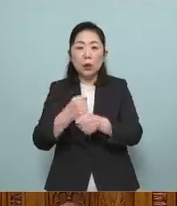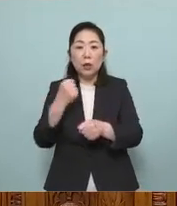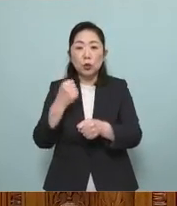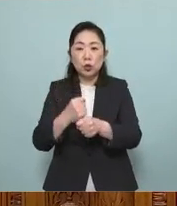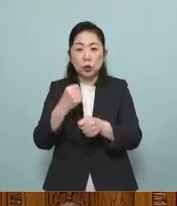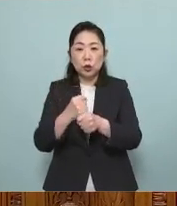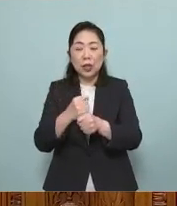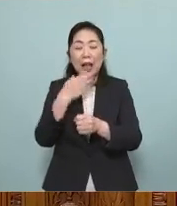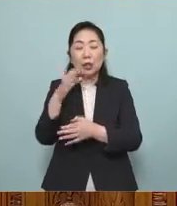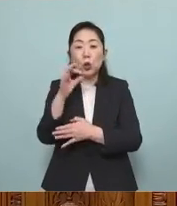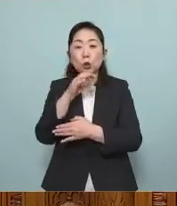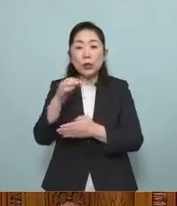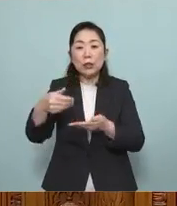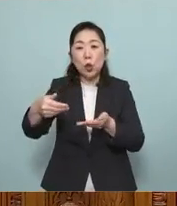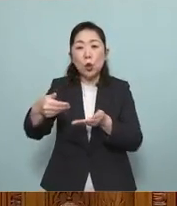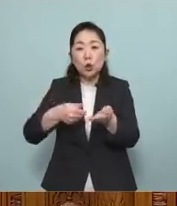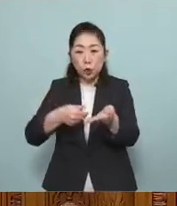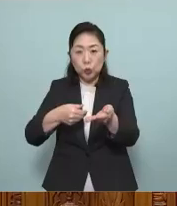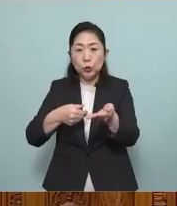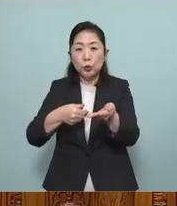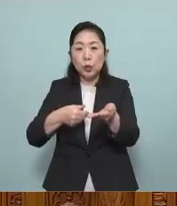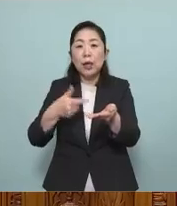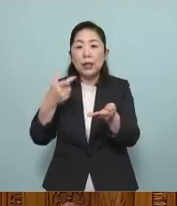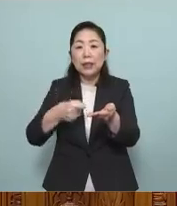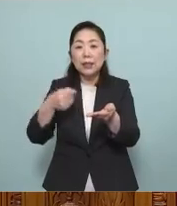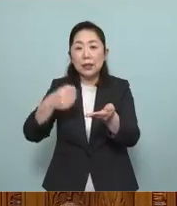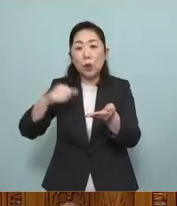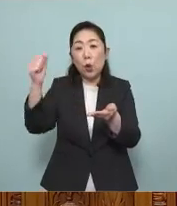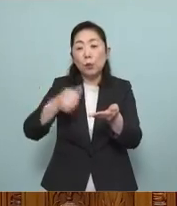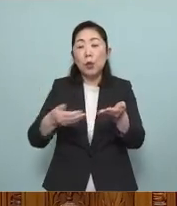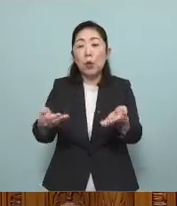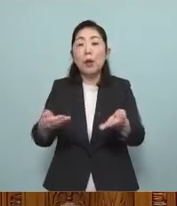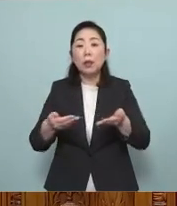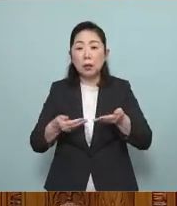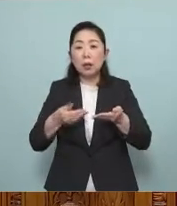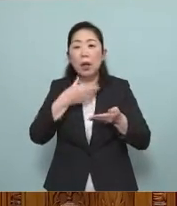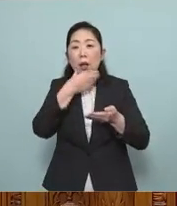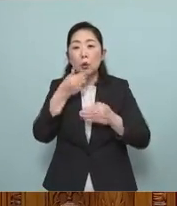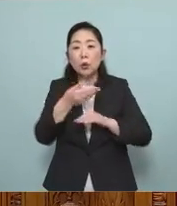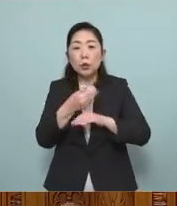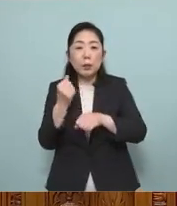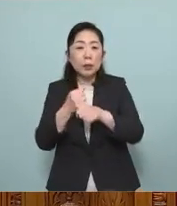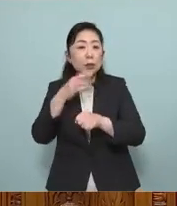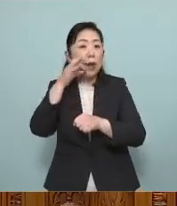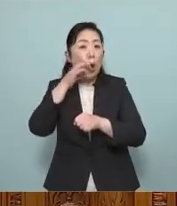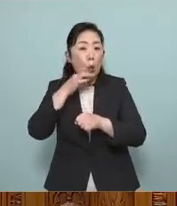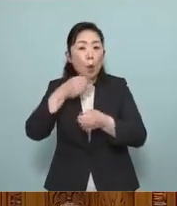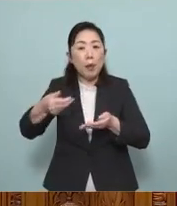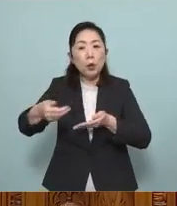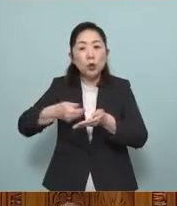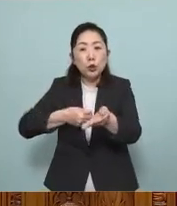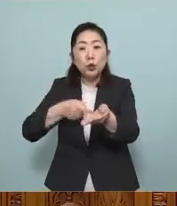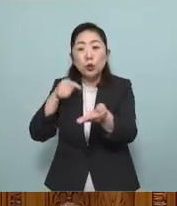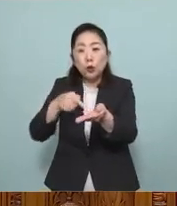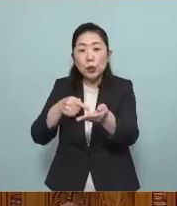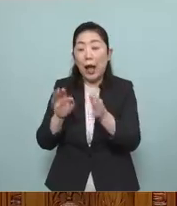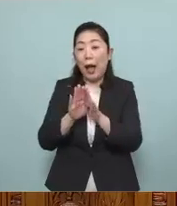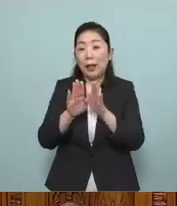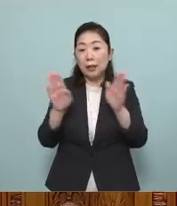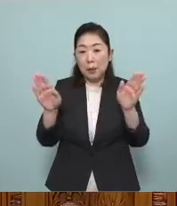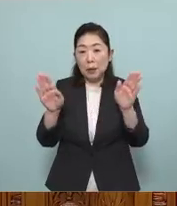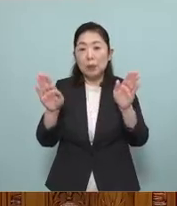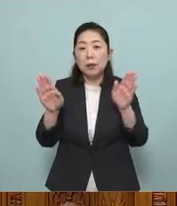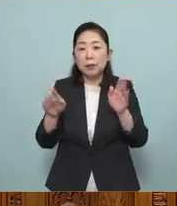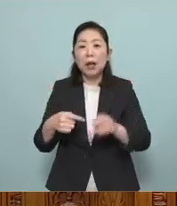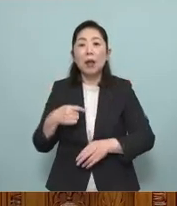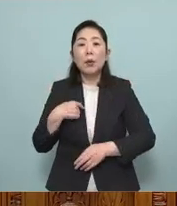の輸入規制を撤廃し、福島県産米の輸出が始まりました。私自身、ジョ